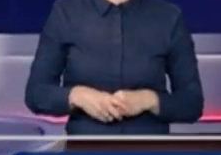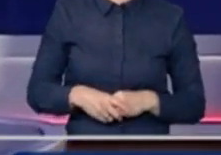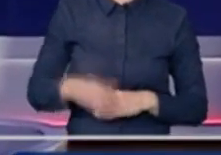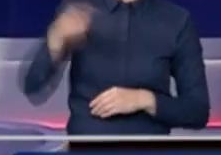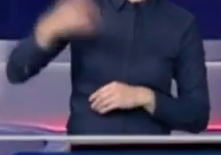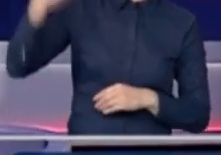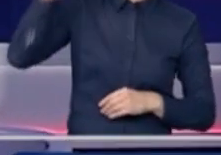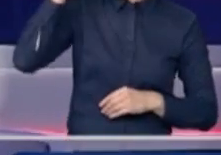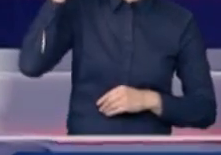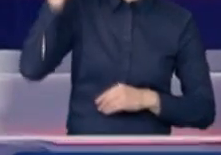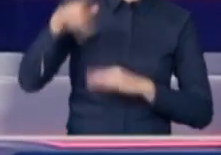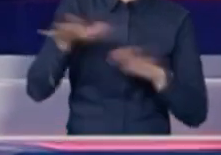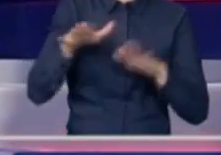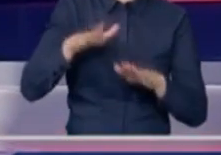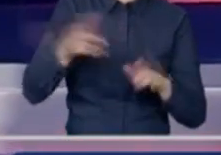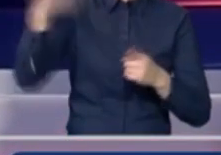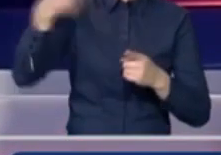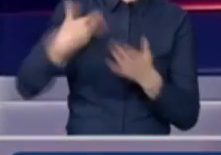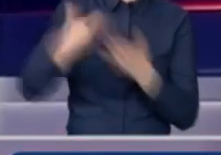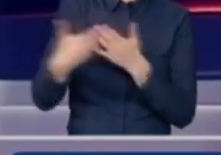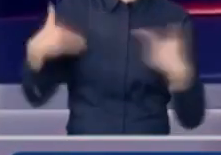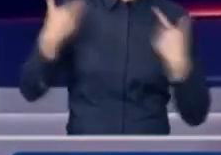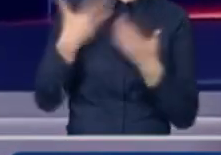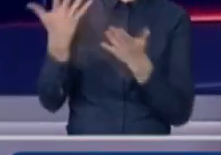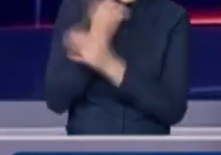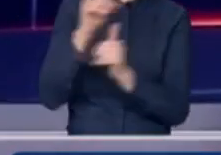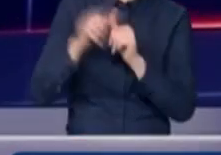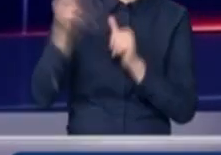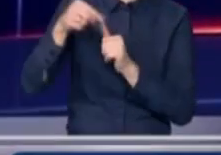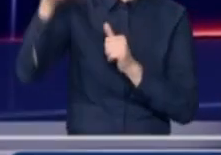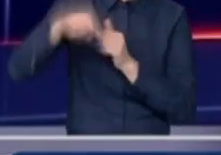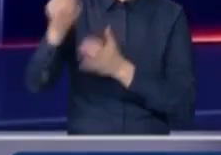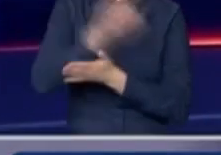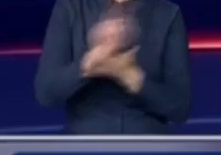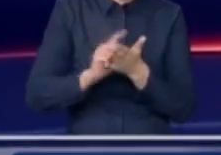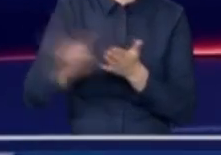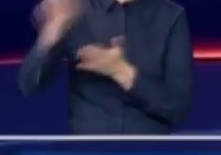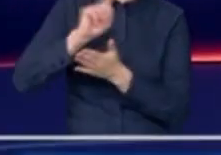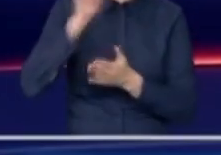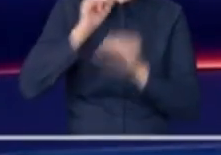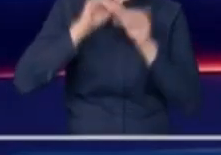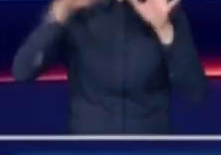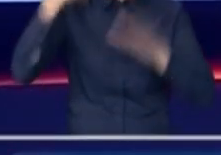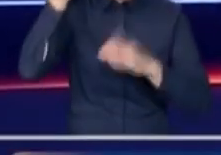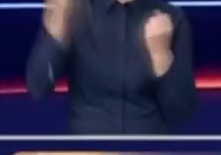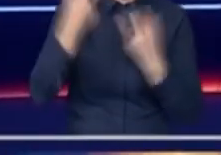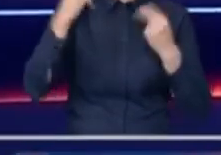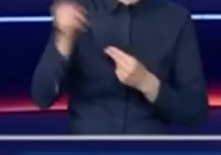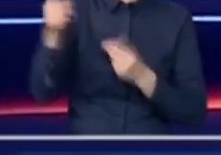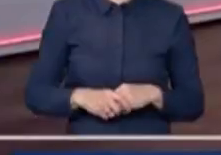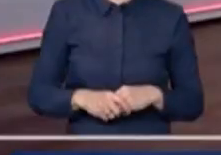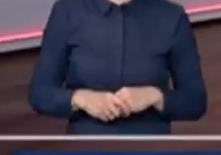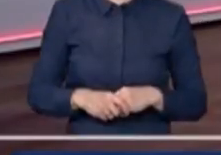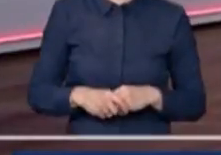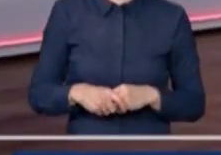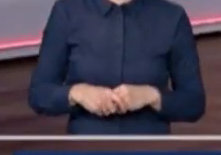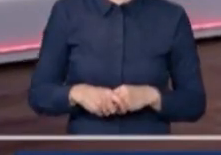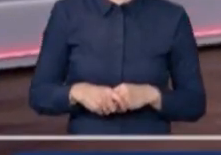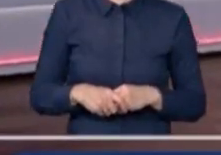jest jako miejsce uzdrowiskowe, ale wciąż pozostaje nieco w cieniu dolnośląskich pereł turystycznych. A szkoda, bo to Wenecja karkonoszy.